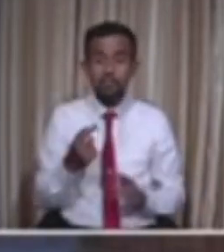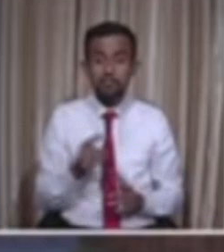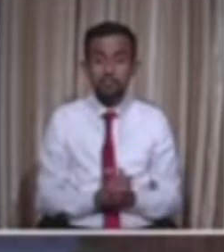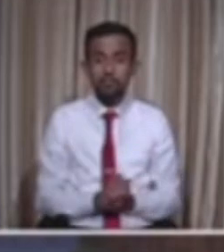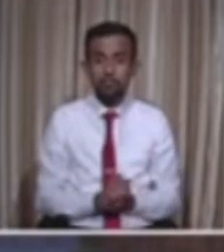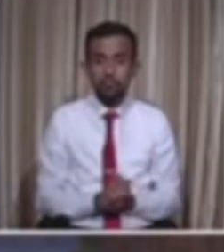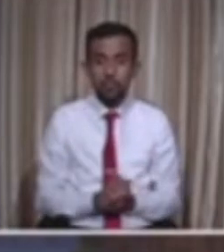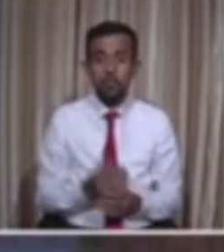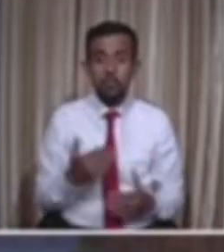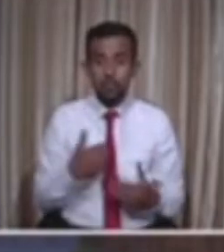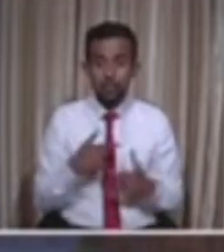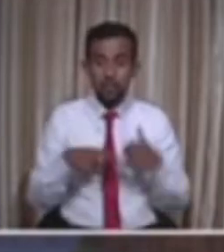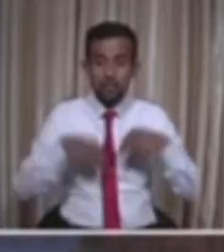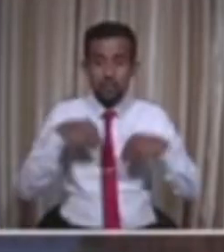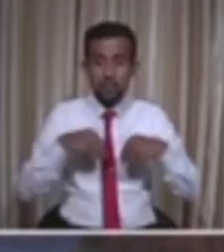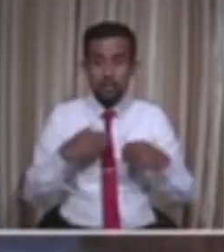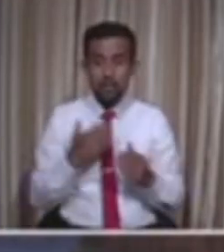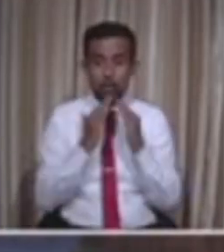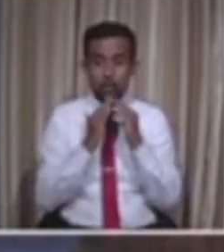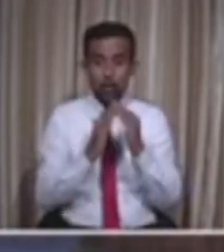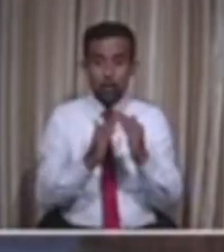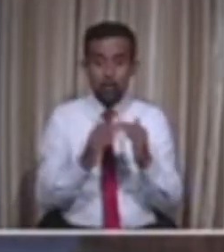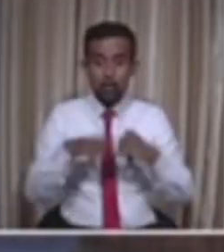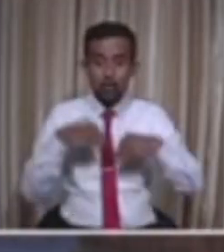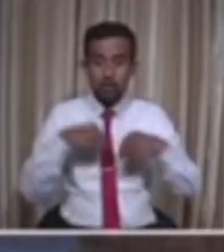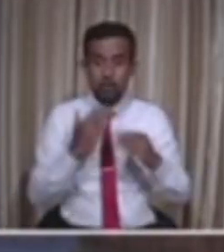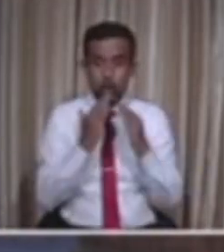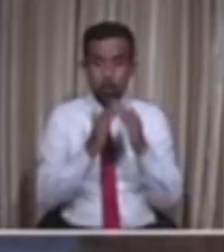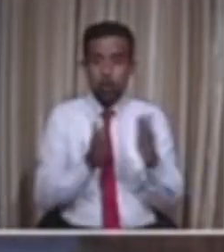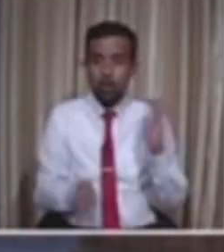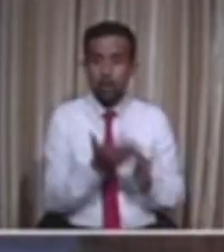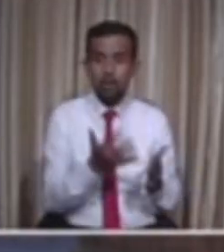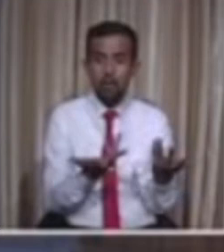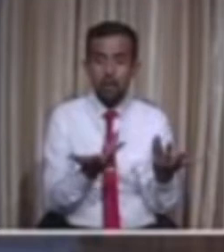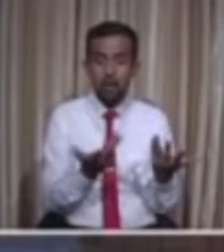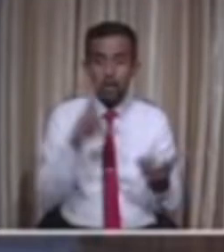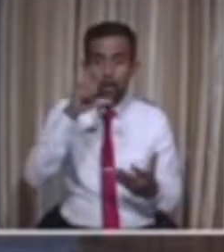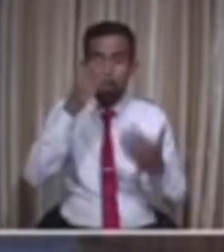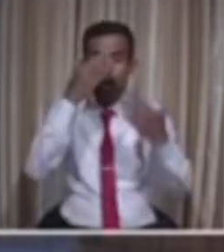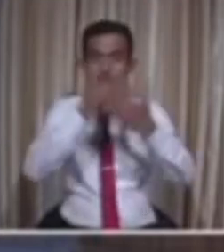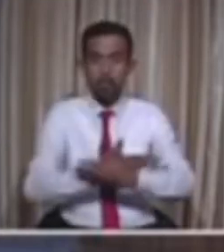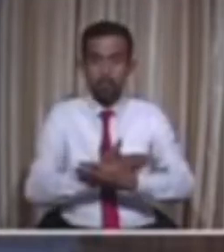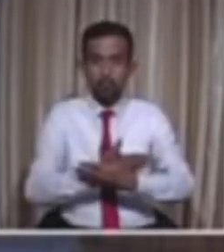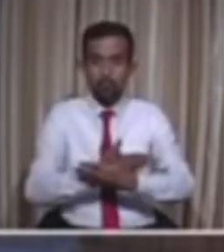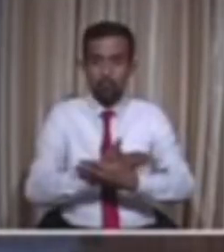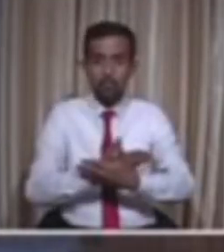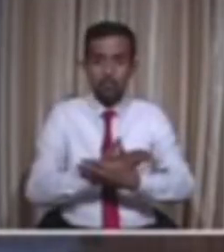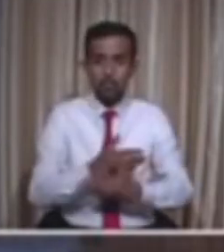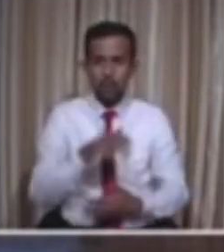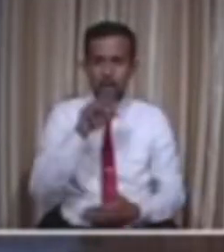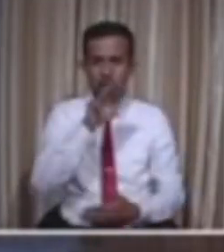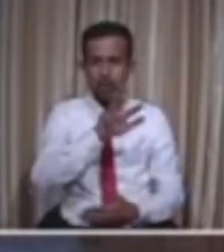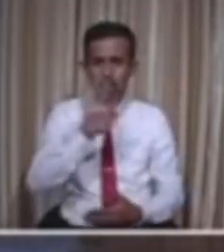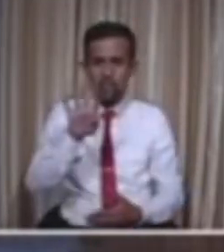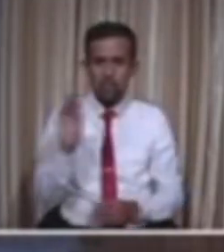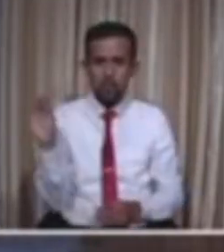talaga tumani api chanda tino kara pahai pasal liver chanda tino kara pahai pasal liver ne mokote dua endi nigi demma habai anu hati nabi pasi kami